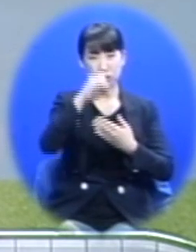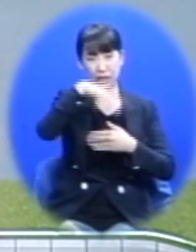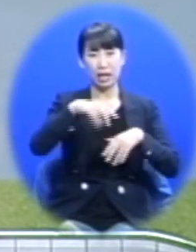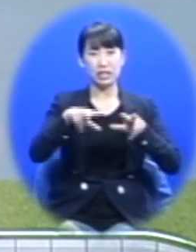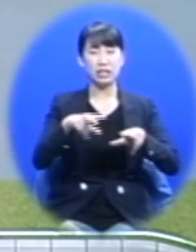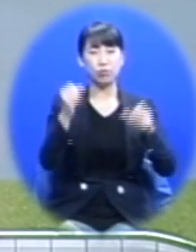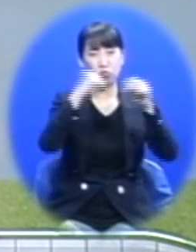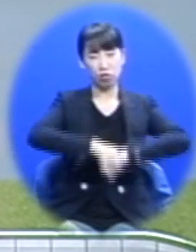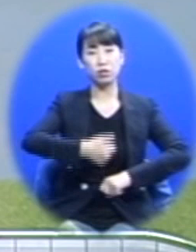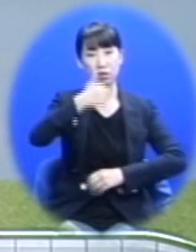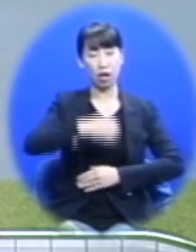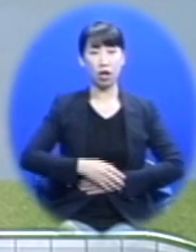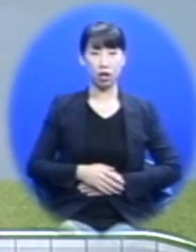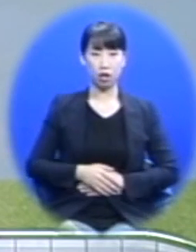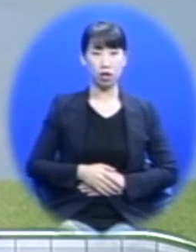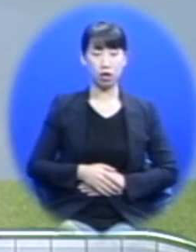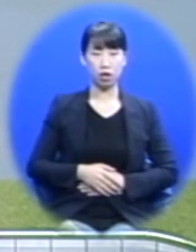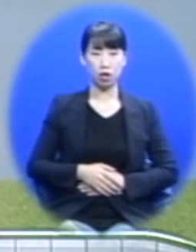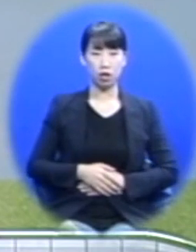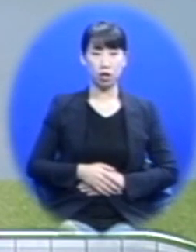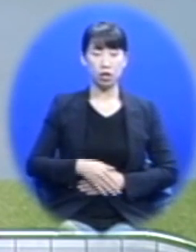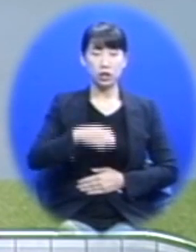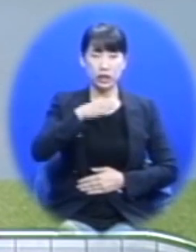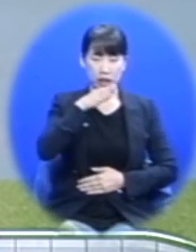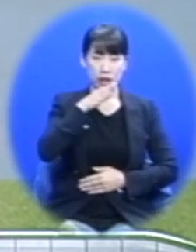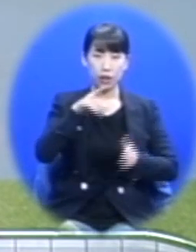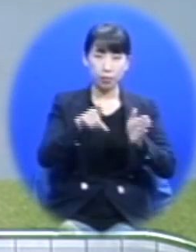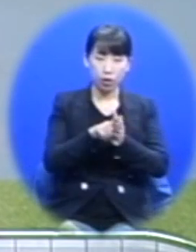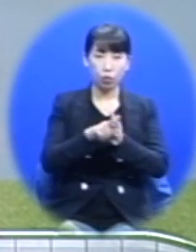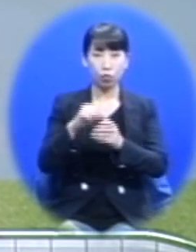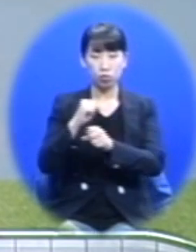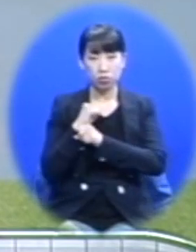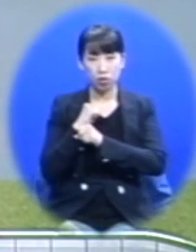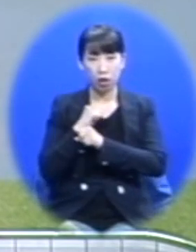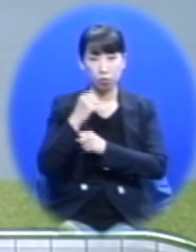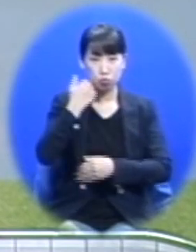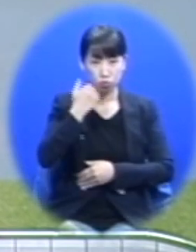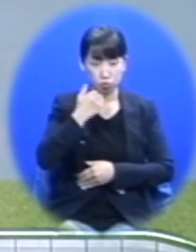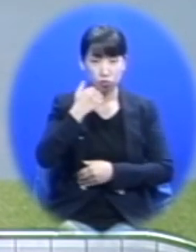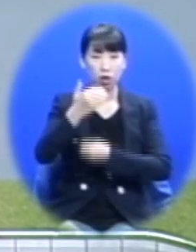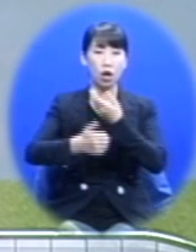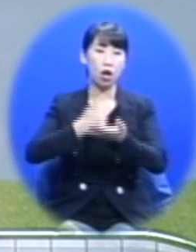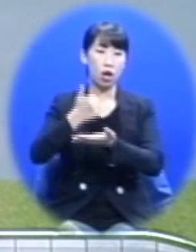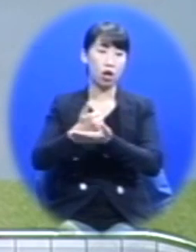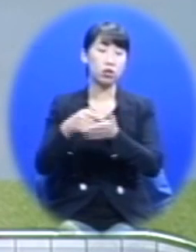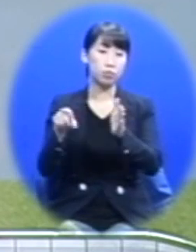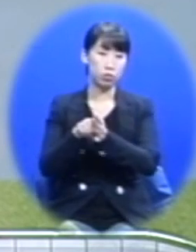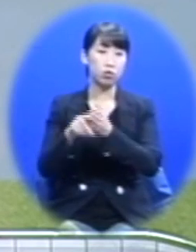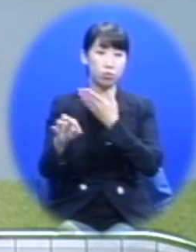축복입니다. 이제 진짜 붙잡아야 될 것, 정말 믿고 의지해야 될 대상을 여러분이 붙들 수 있게 됐다면